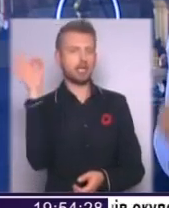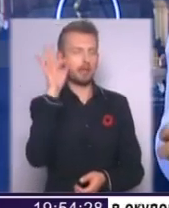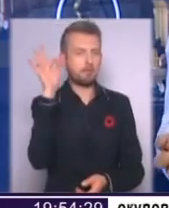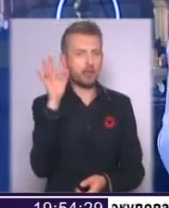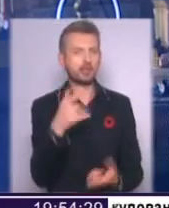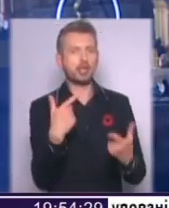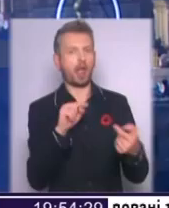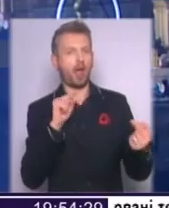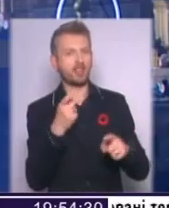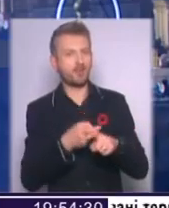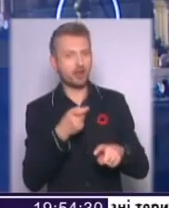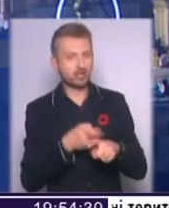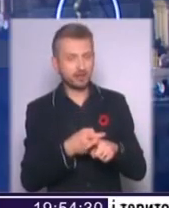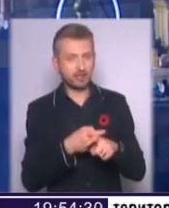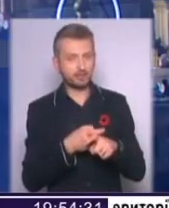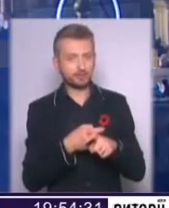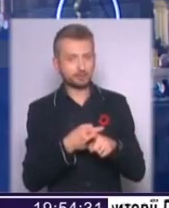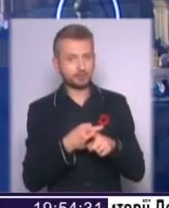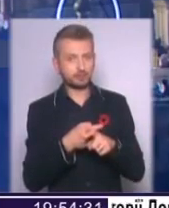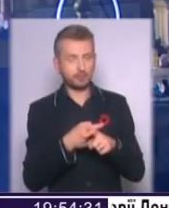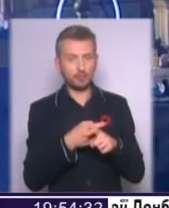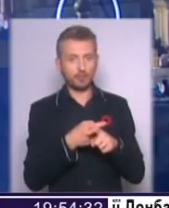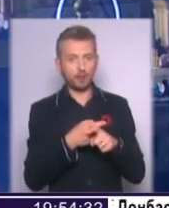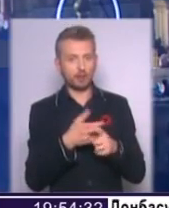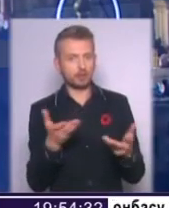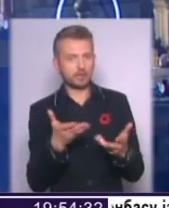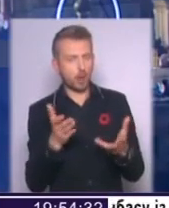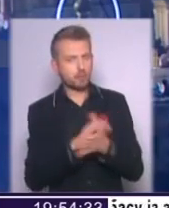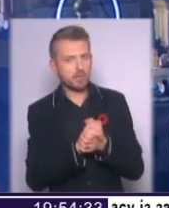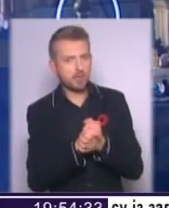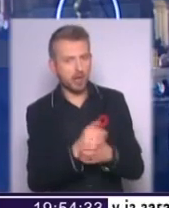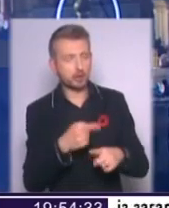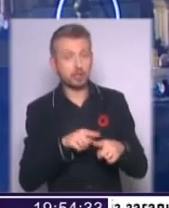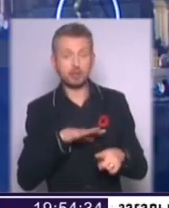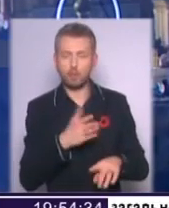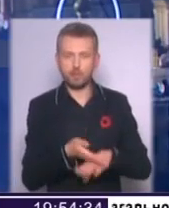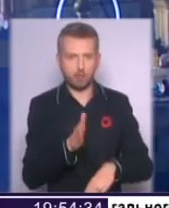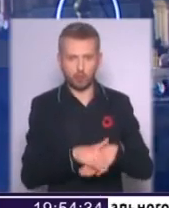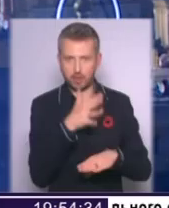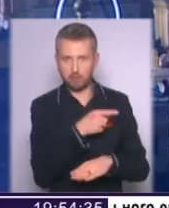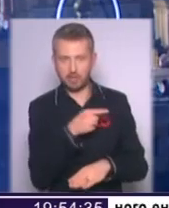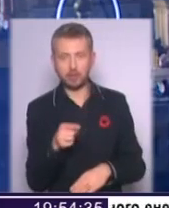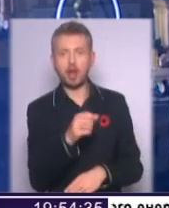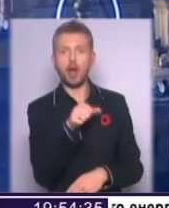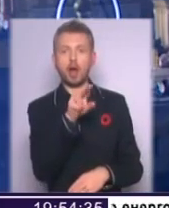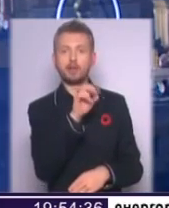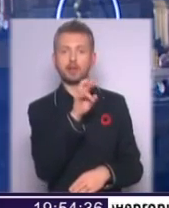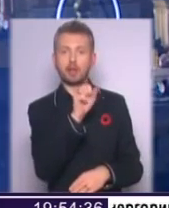де антифашисти з нацистами теж ж якось примірялися. Ну, і це був непростий період. І Конрад Аденауер,